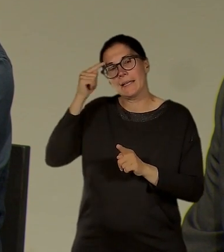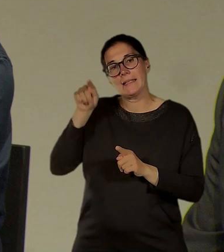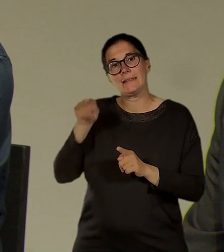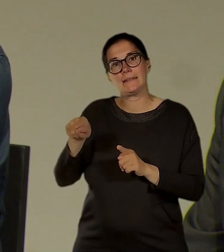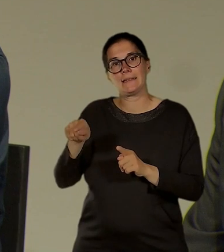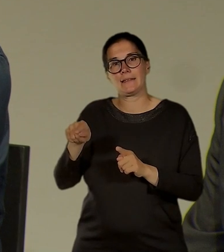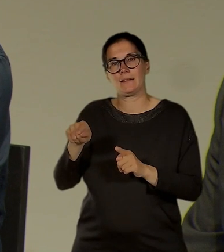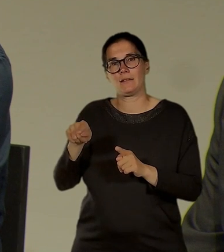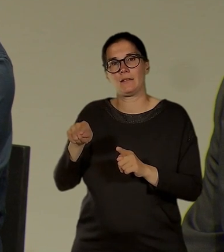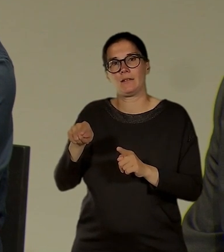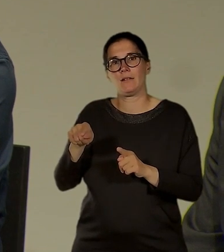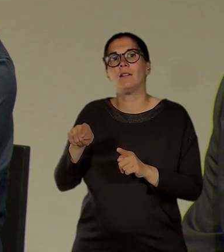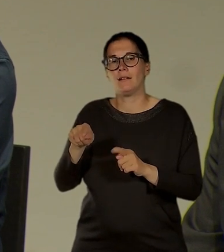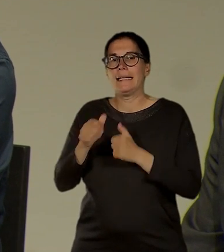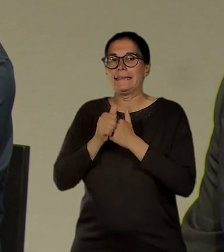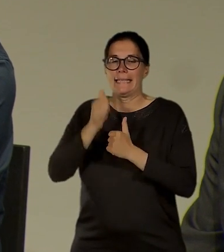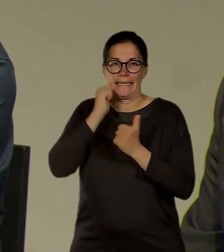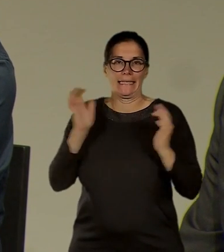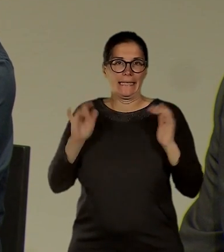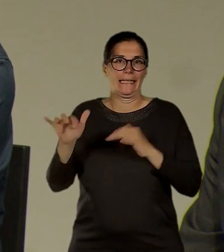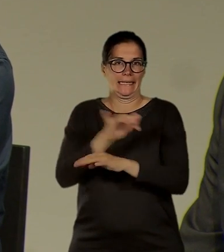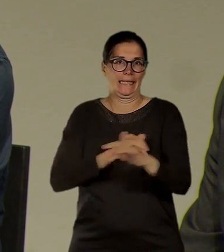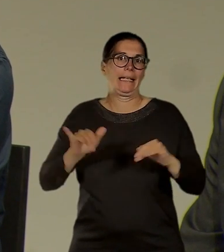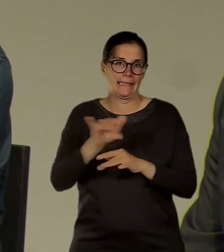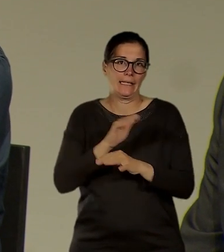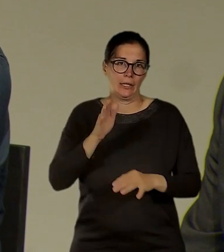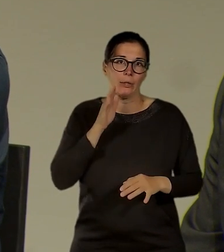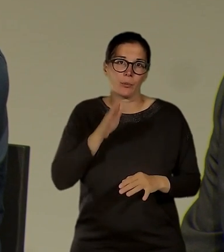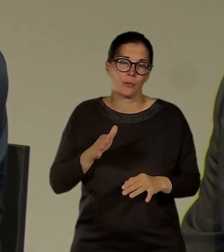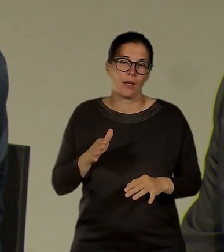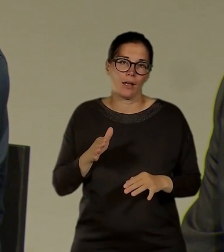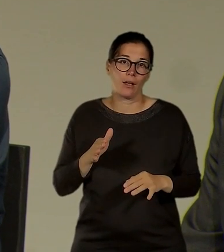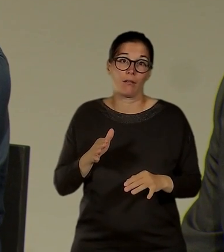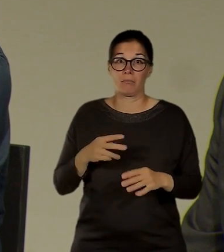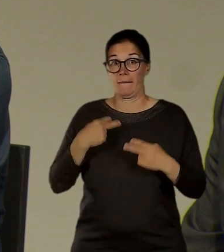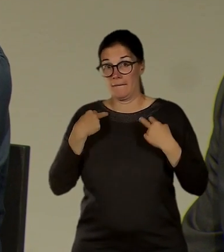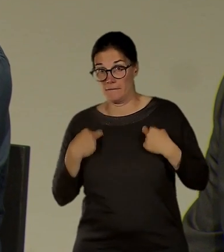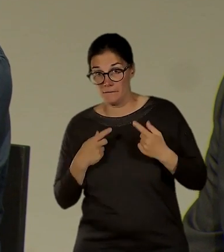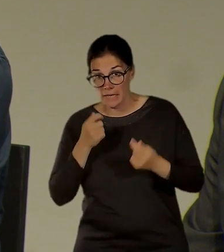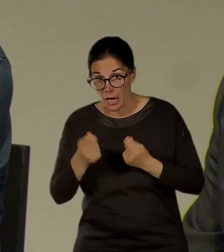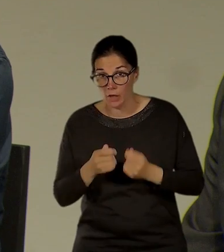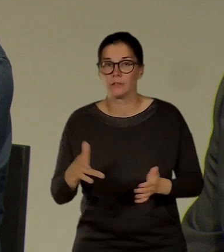právě tu zátěž toho území, ať už z hlediska financí, anebo